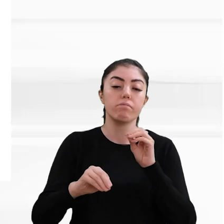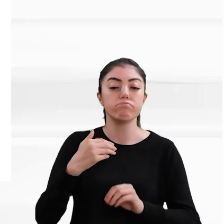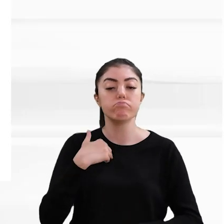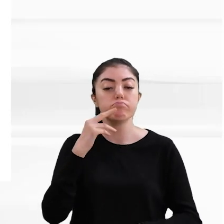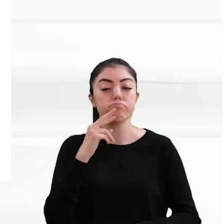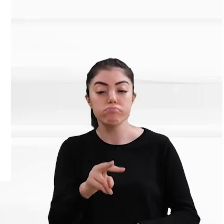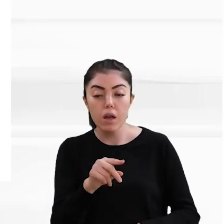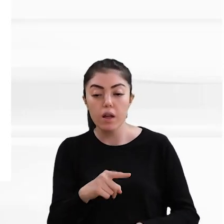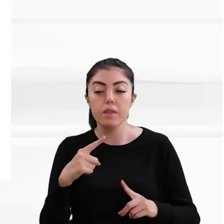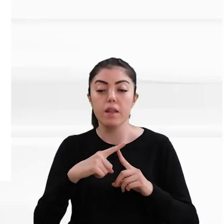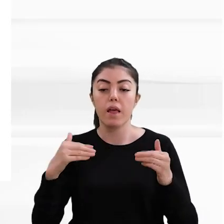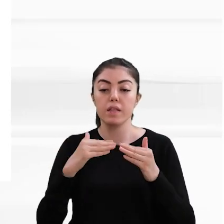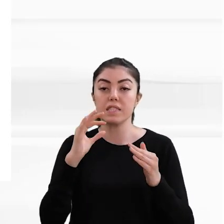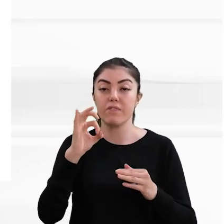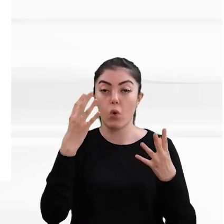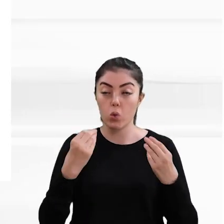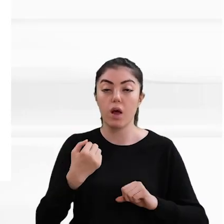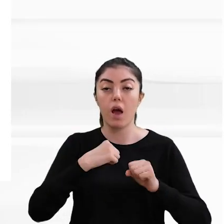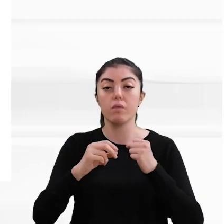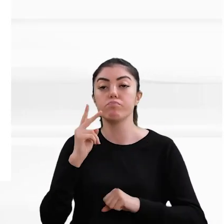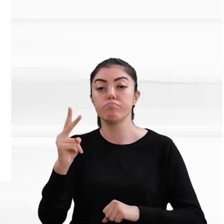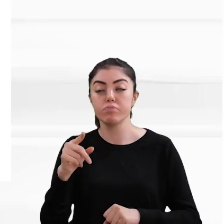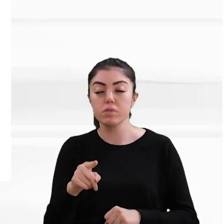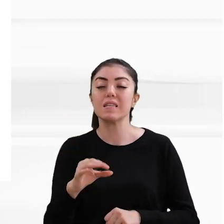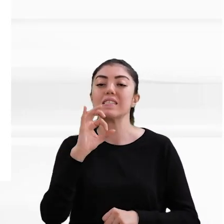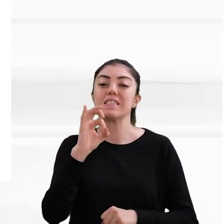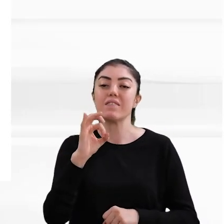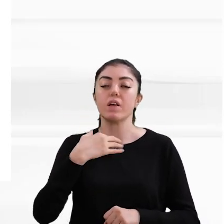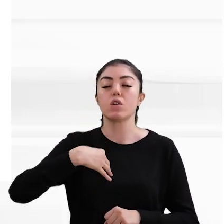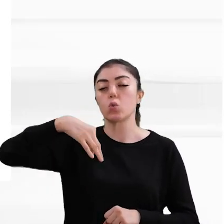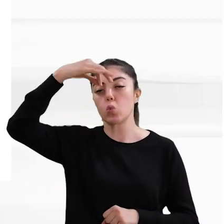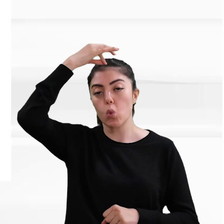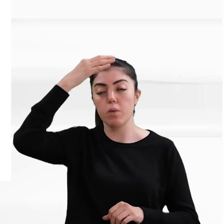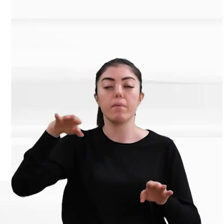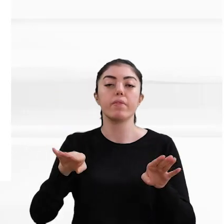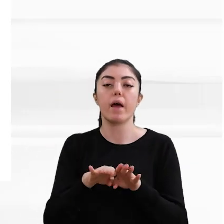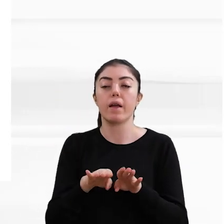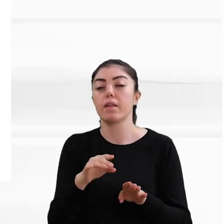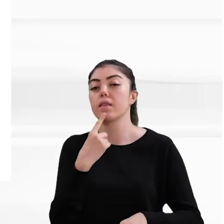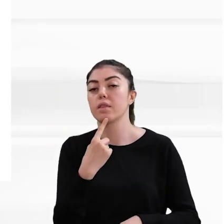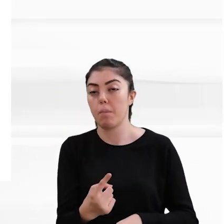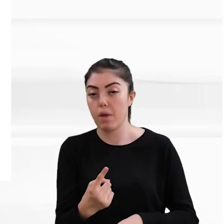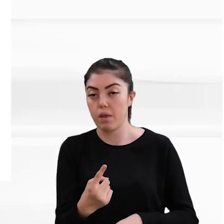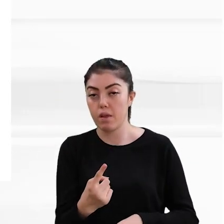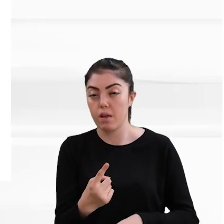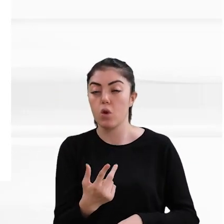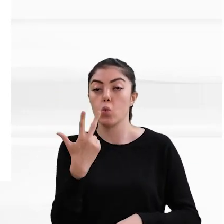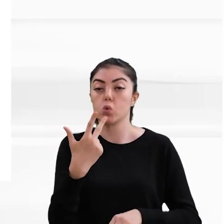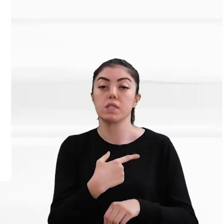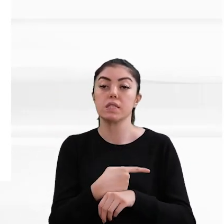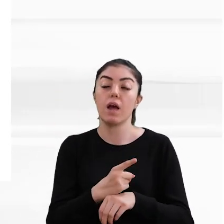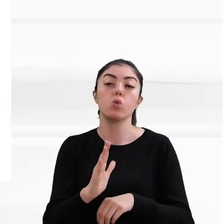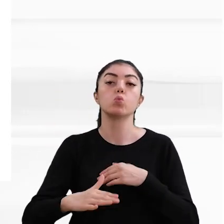diyoruz. Şimdi grafiğimize baktığımız zaman T eşittir 0 anında hareketlimiz 0 konumunda, yani denge